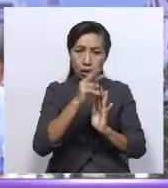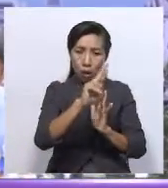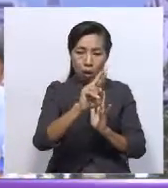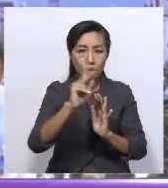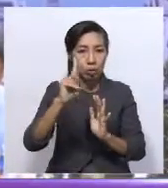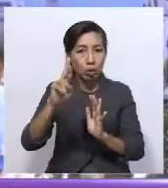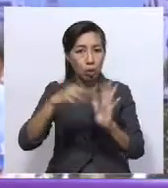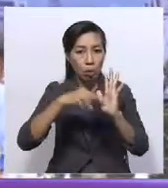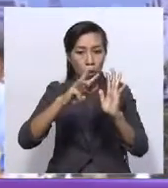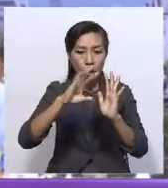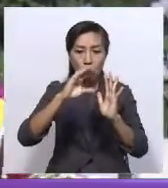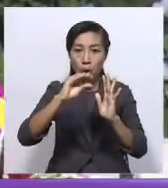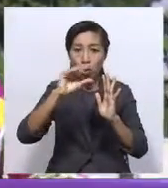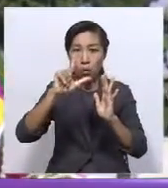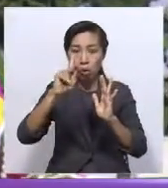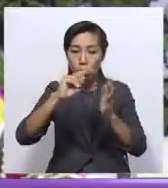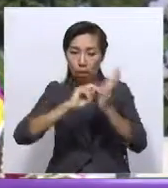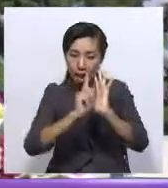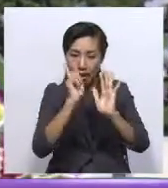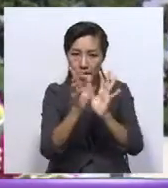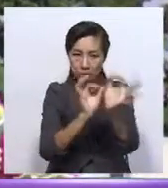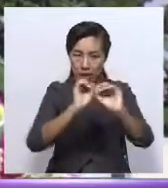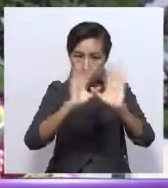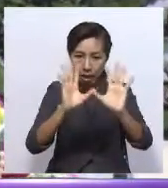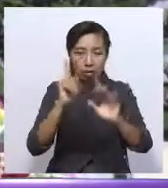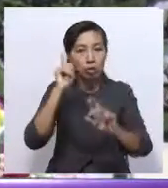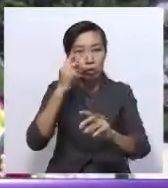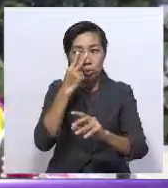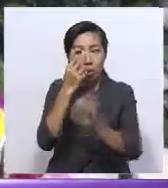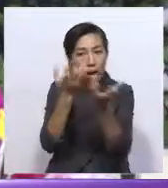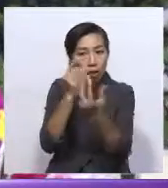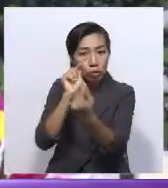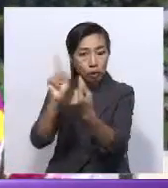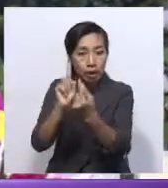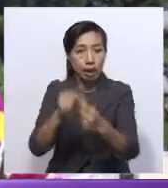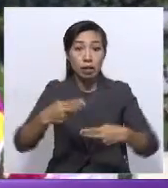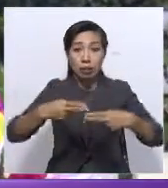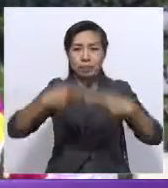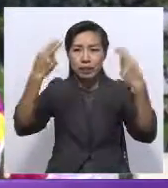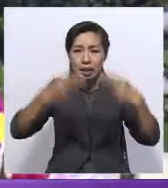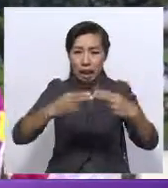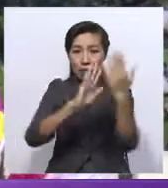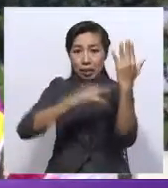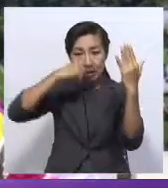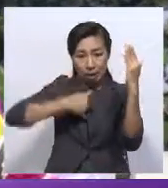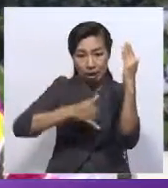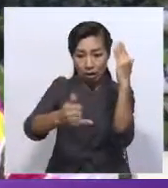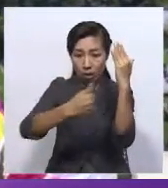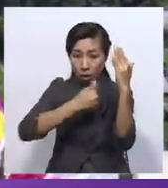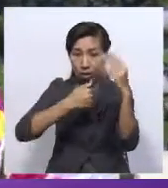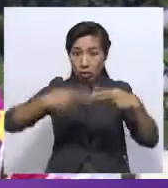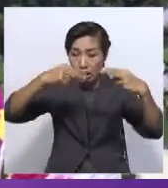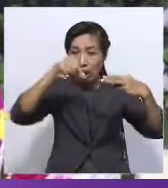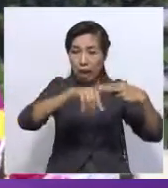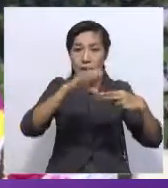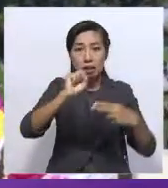งความต้องการของตลาดส่วนจุดผ่อนปรนพิเศษด่านสิงขรเป็นจุดผ่านแดนถาวรนายกรัฐมนตรีกล่าวว่